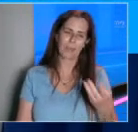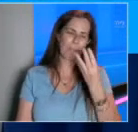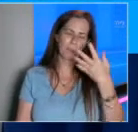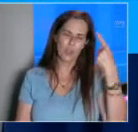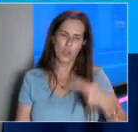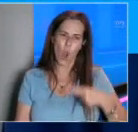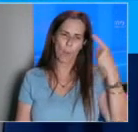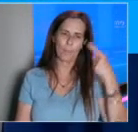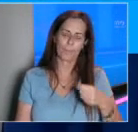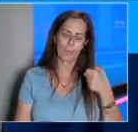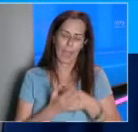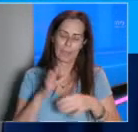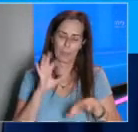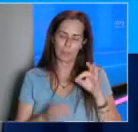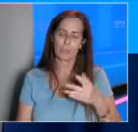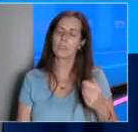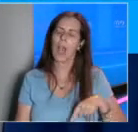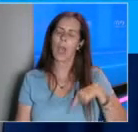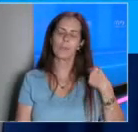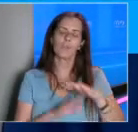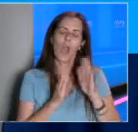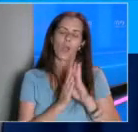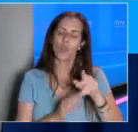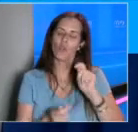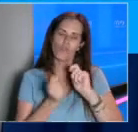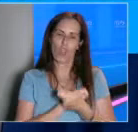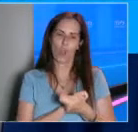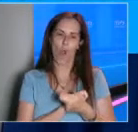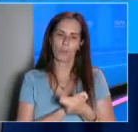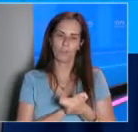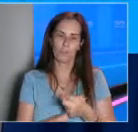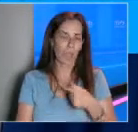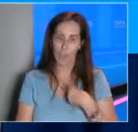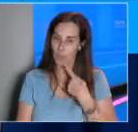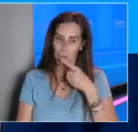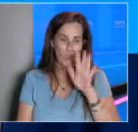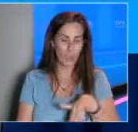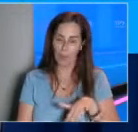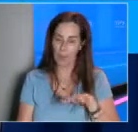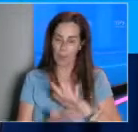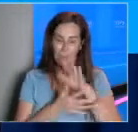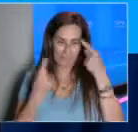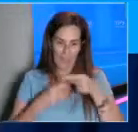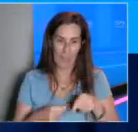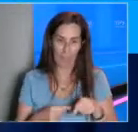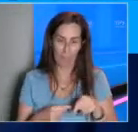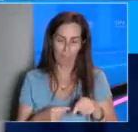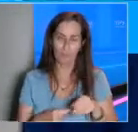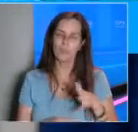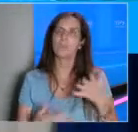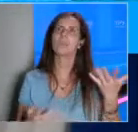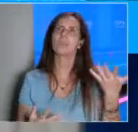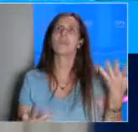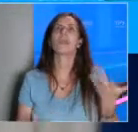45 ימים עד לבחירות, זה עוד הרבה זמן והכל עשוי להשתנות. אני אומר שגם ה-15 ימים האלו, זה